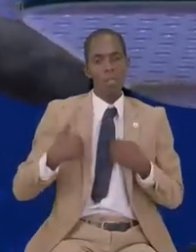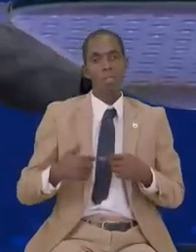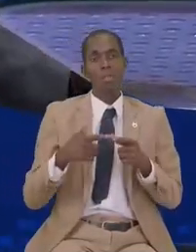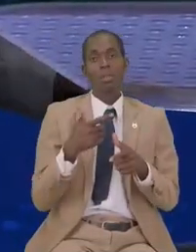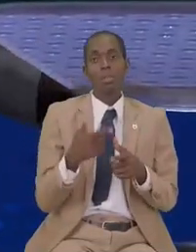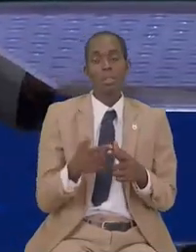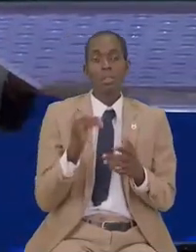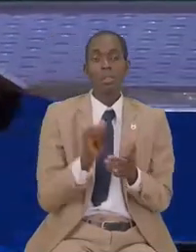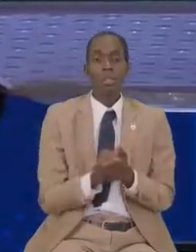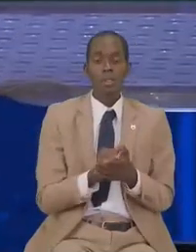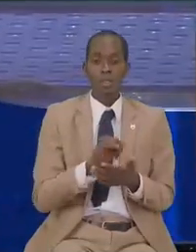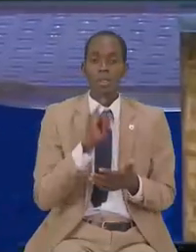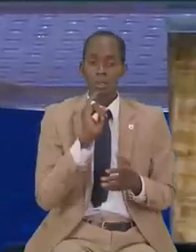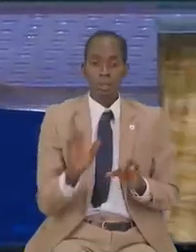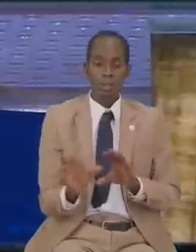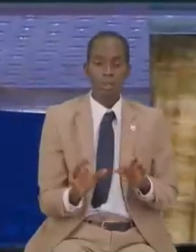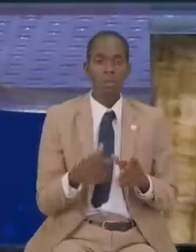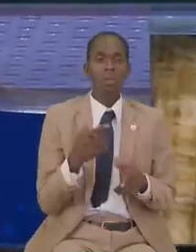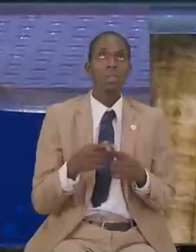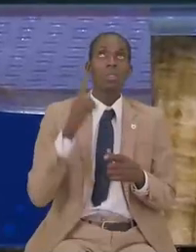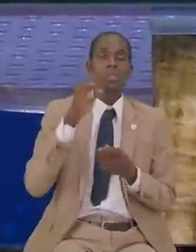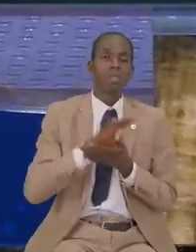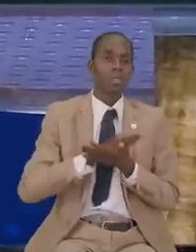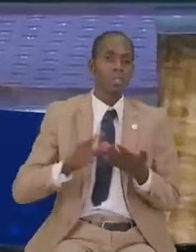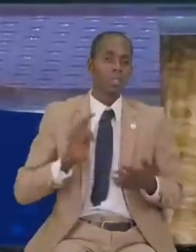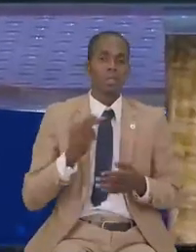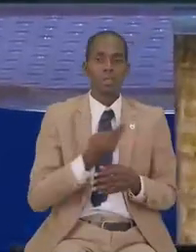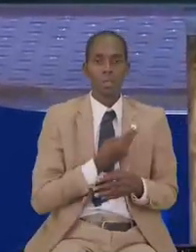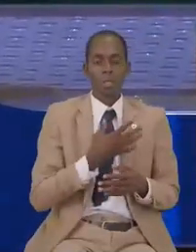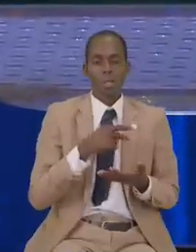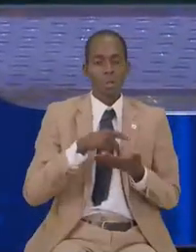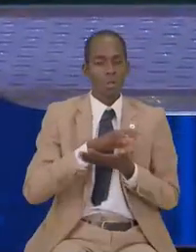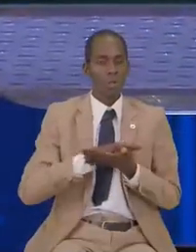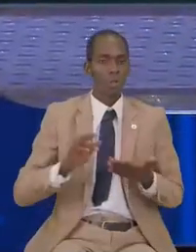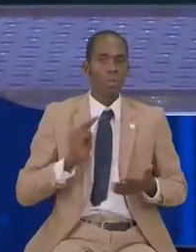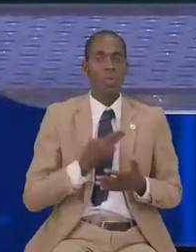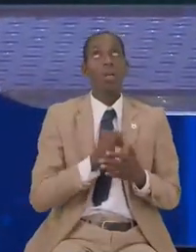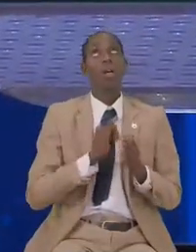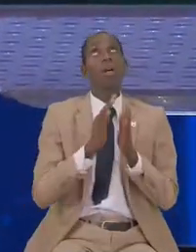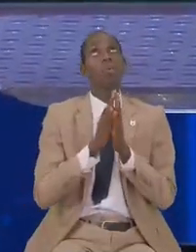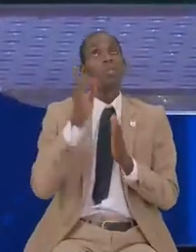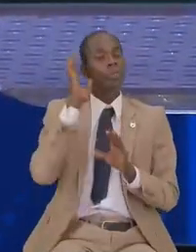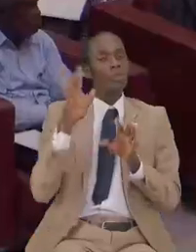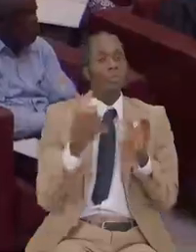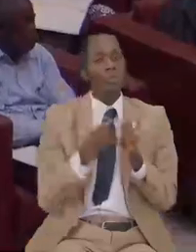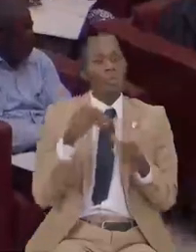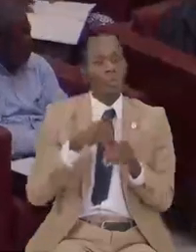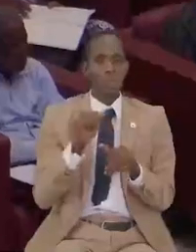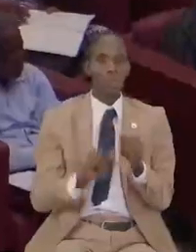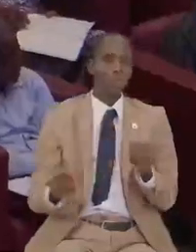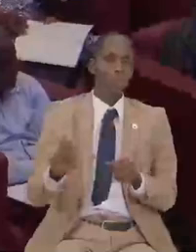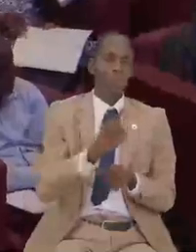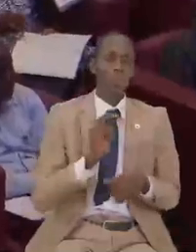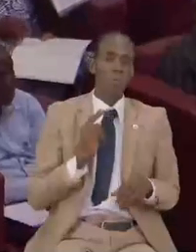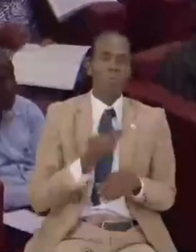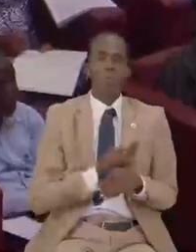cela est fait. Il nous purifie, il nous lave, il nous nettoie. Je prie qu'il le fasse pour chacun de nous. Nous